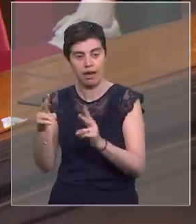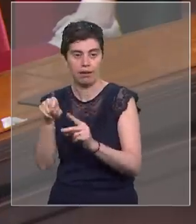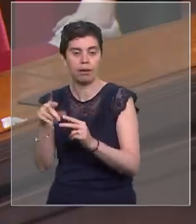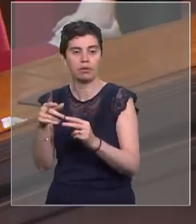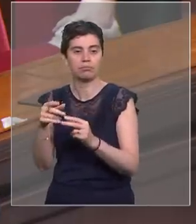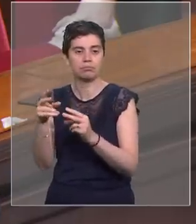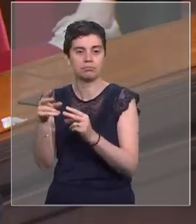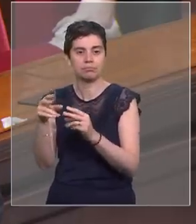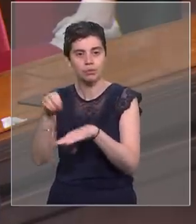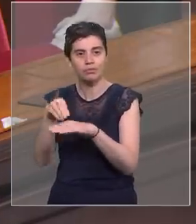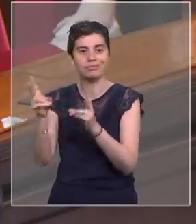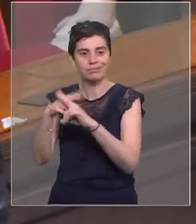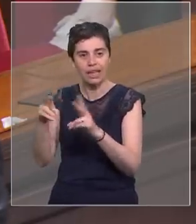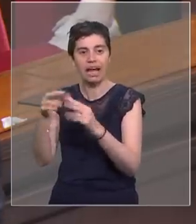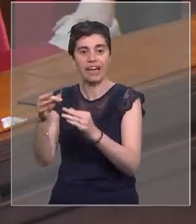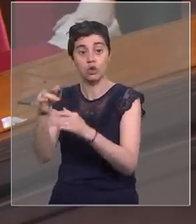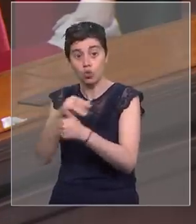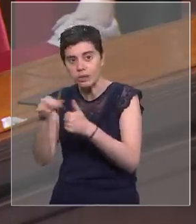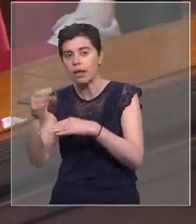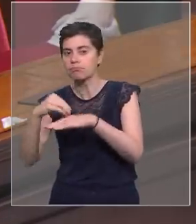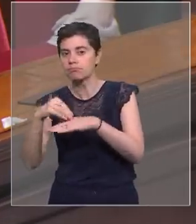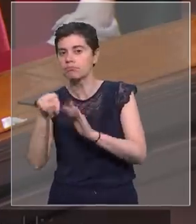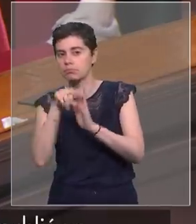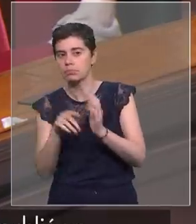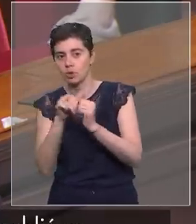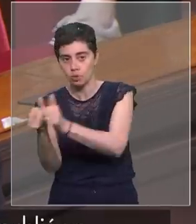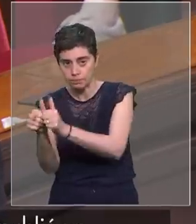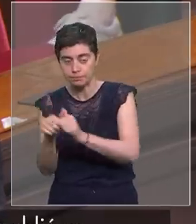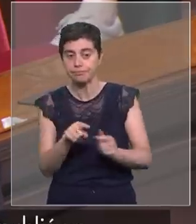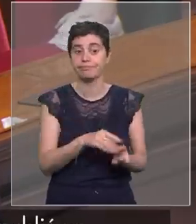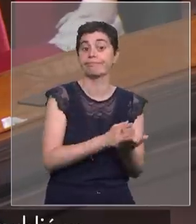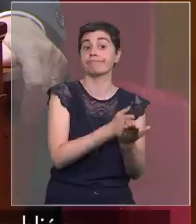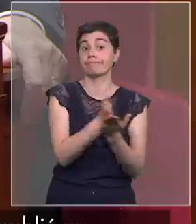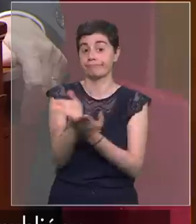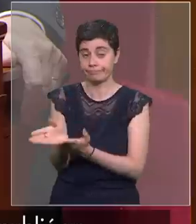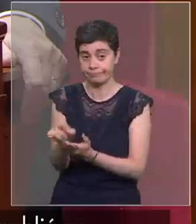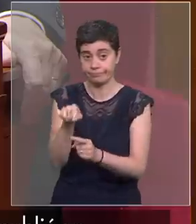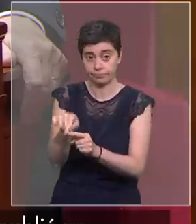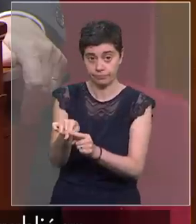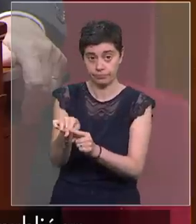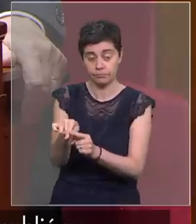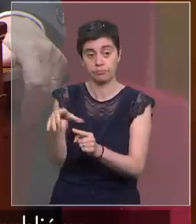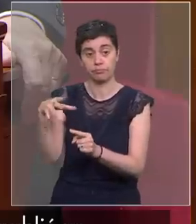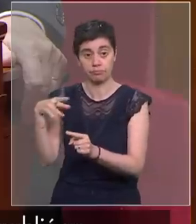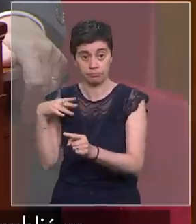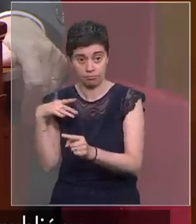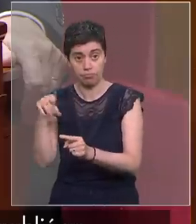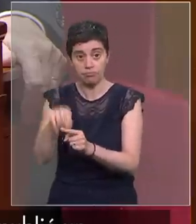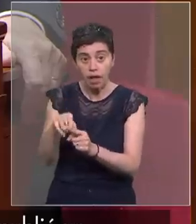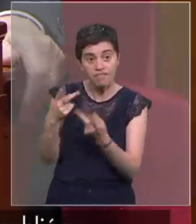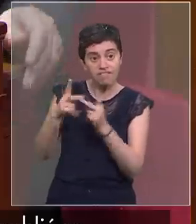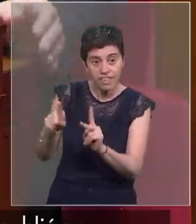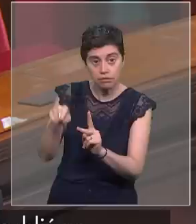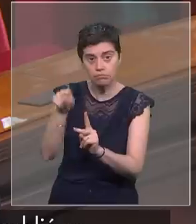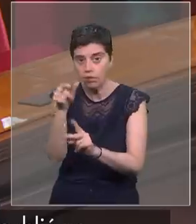puis, il y a un volet quantitatif. Là, on va faire des communes, du bloc communal, une autorité organisatrice